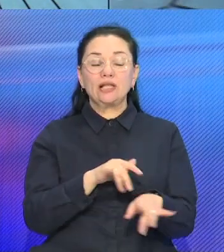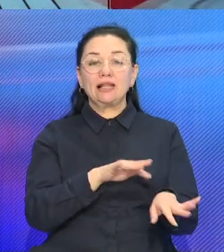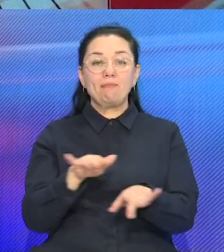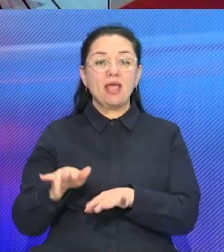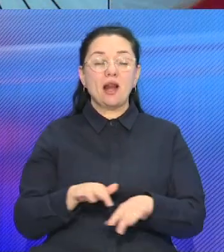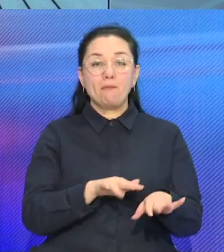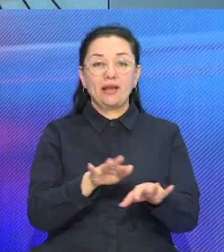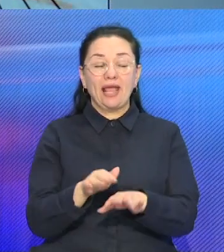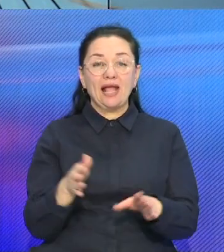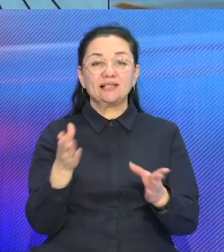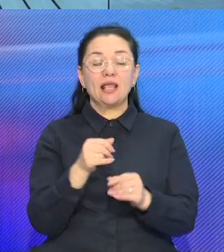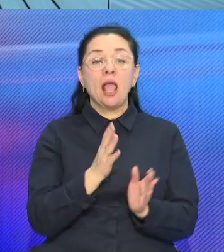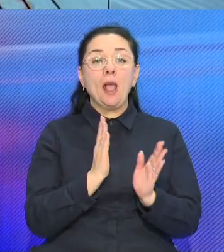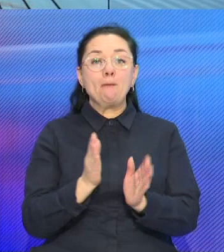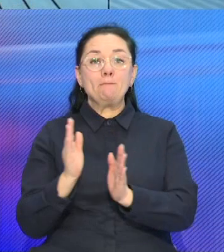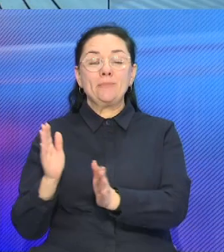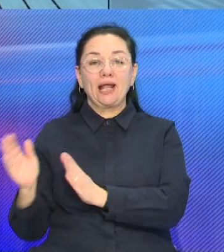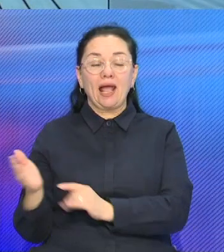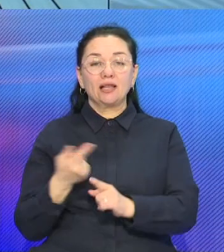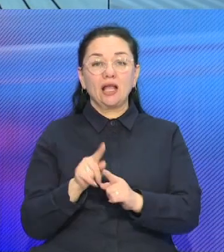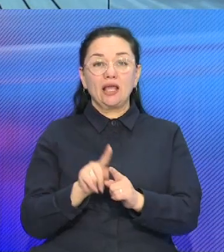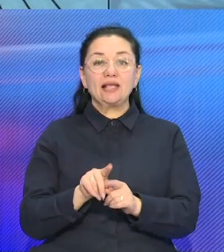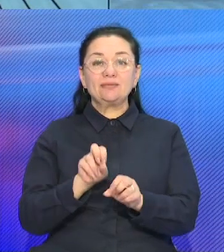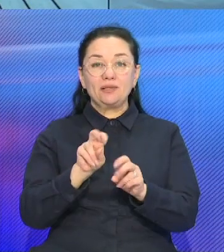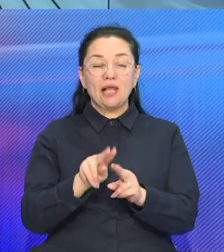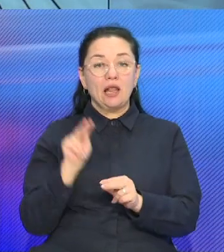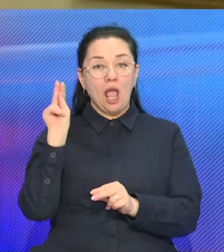по подтримке парадку прошли отповедные учения.